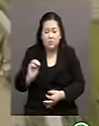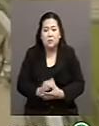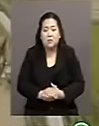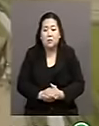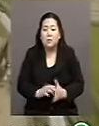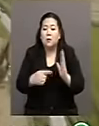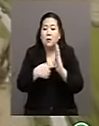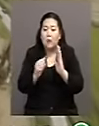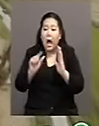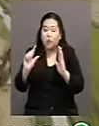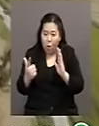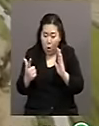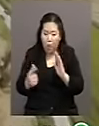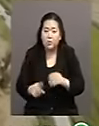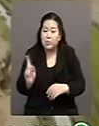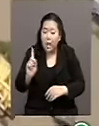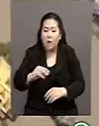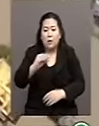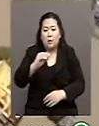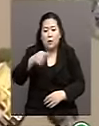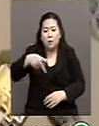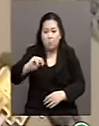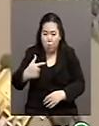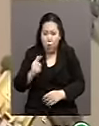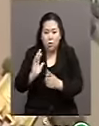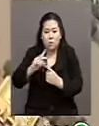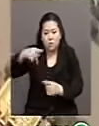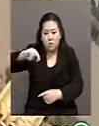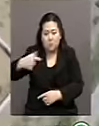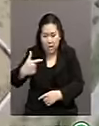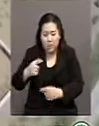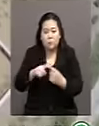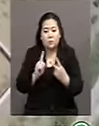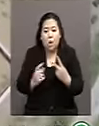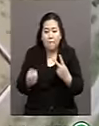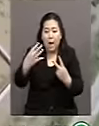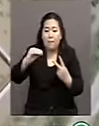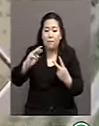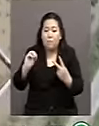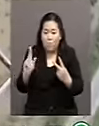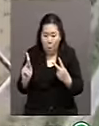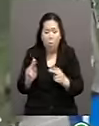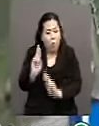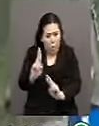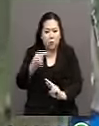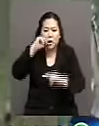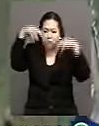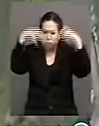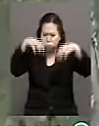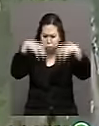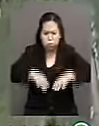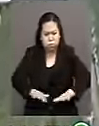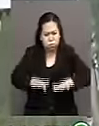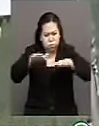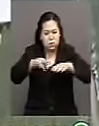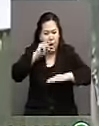ื้นที่อ่างทองพง เพงป่าโมกก็จะต้องรับน้เช่นเดียวกันทำให้ในช่วงของวนหุดสบสัดา์นี้พื้นที่เหล่านี้จะต้องเฝ้าระ